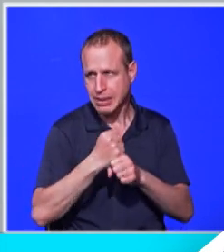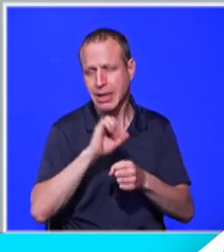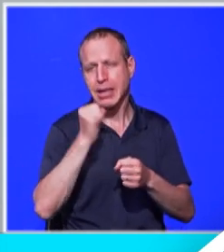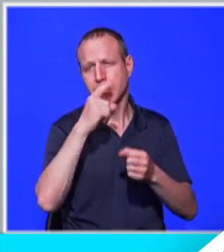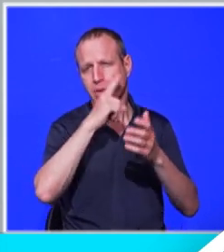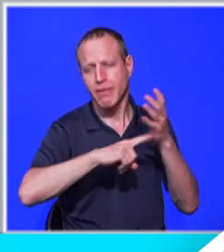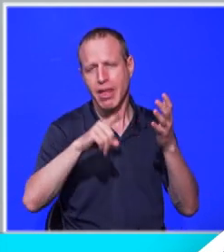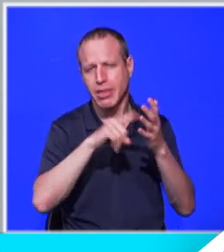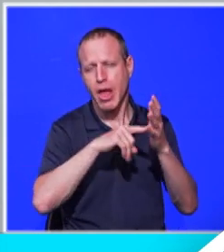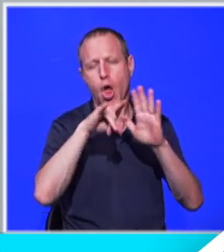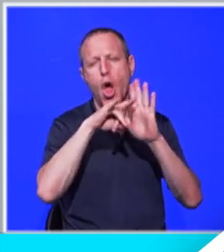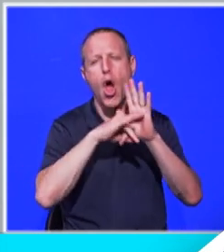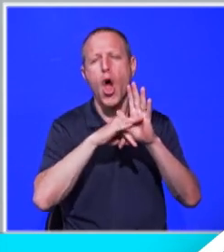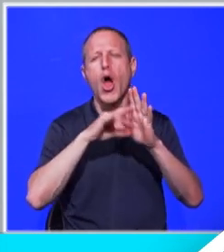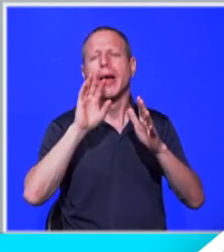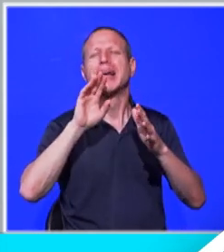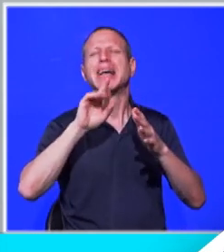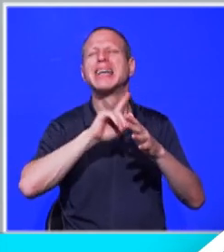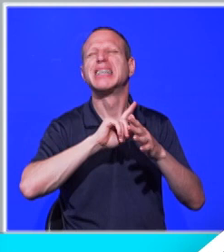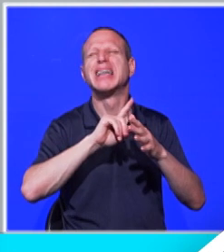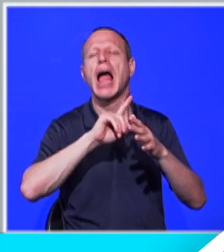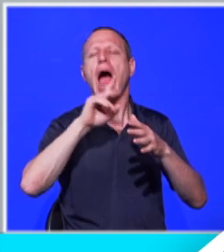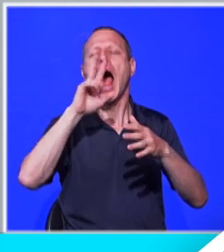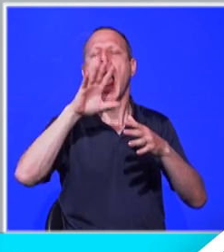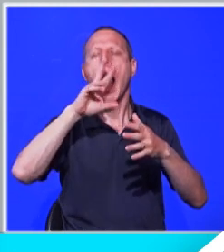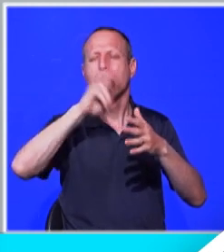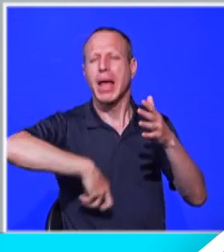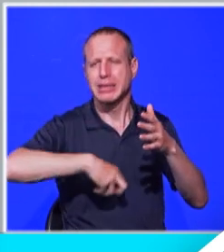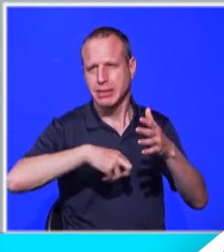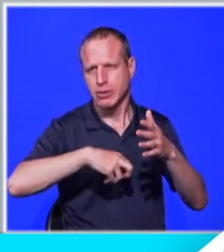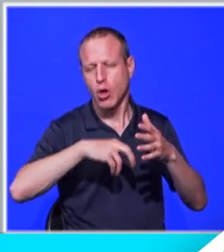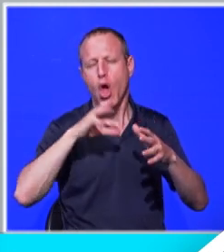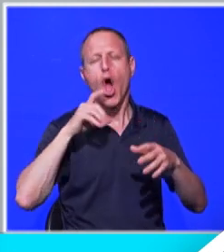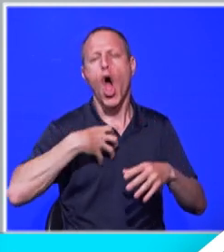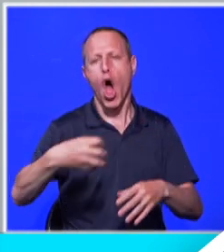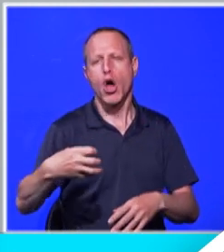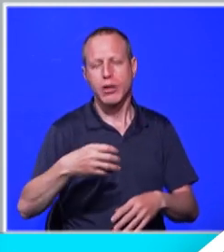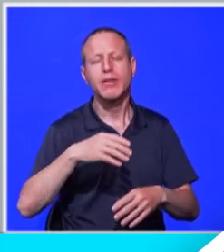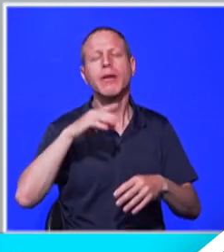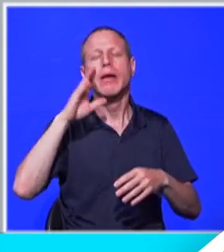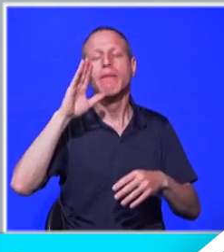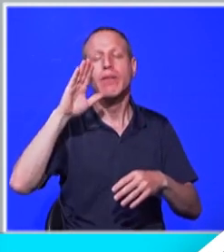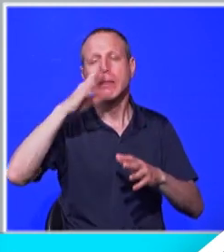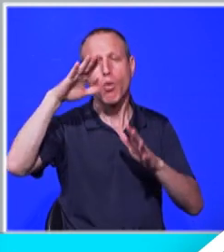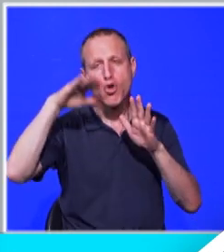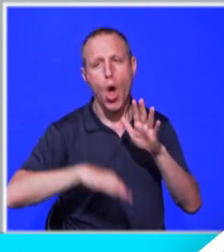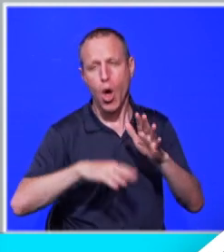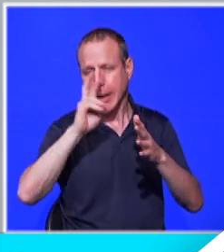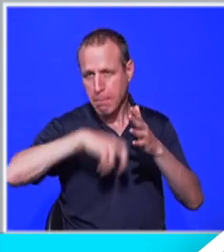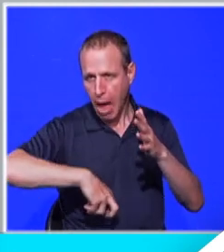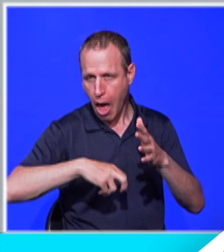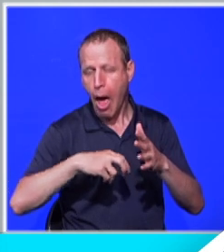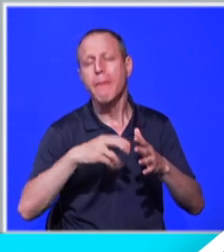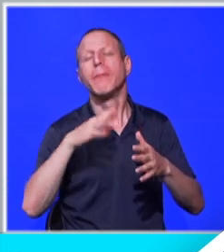את חוק עידוד השקעות הון, יבטל את ההטבות האלה, ייקח את הכסף ויפחית את המע"מ כבר מחר בבוקר ל-15% כדי